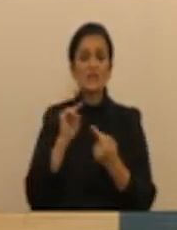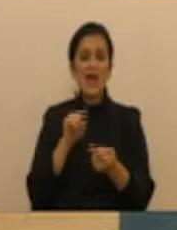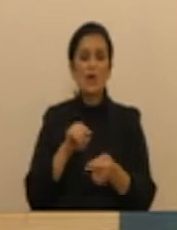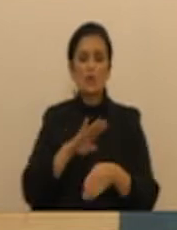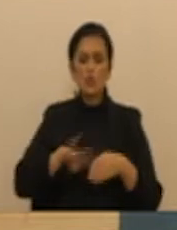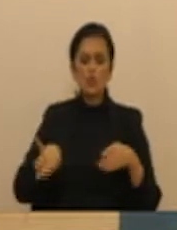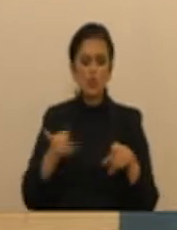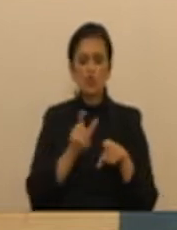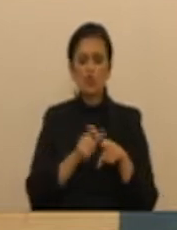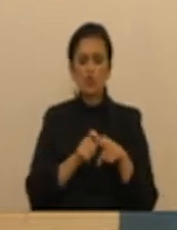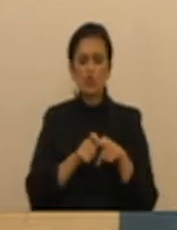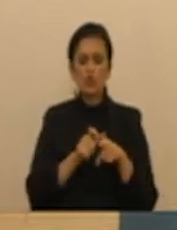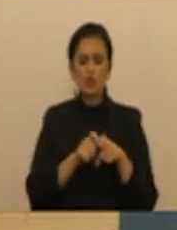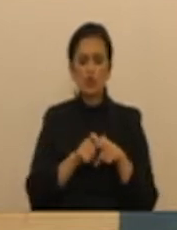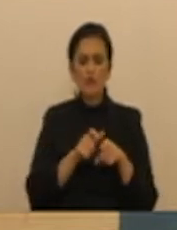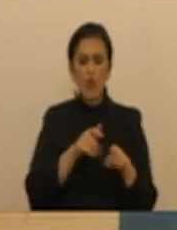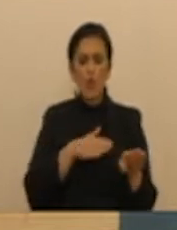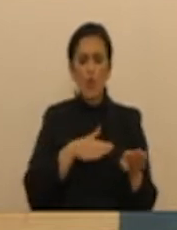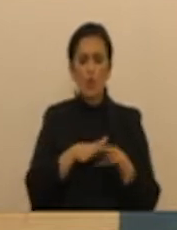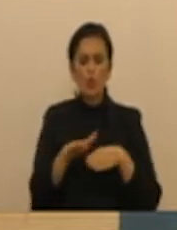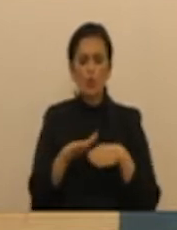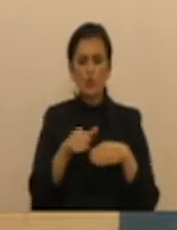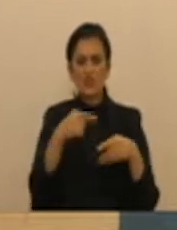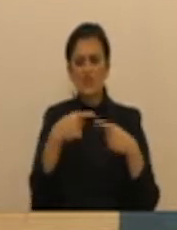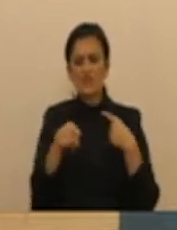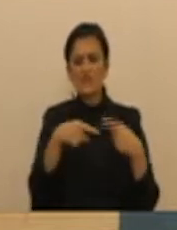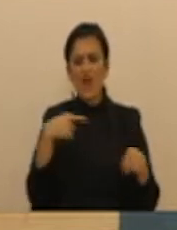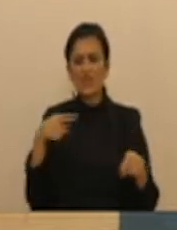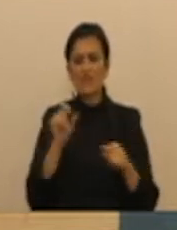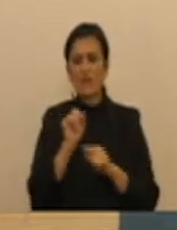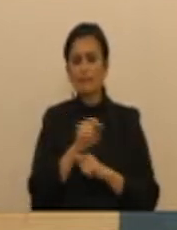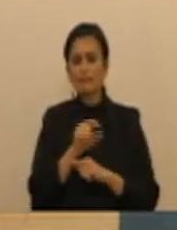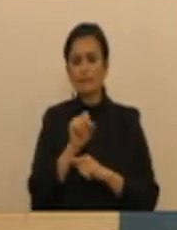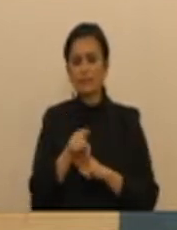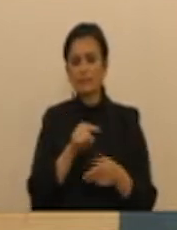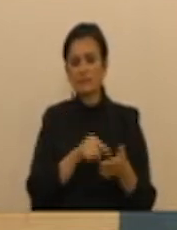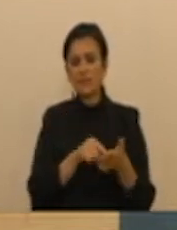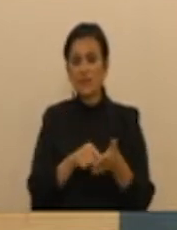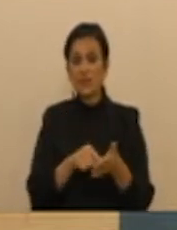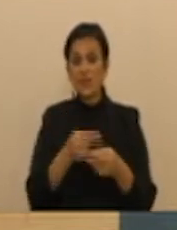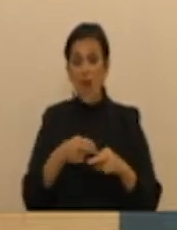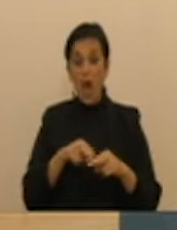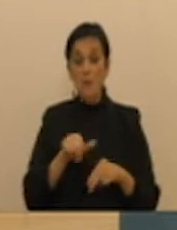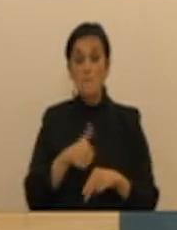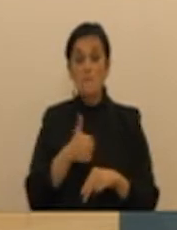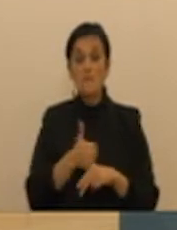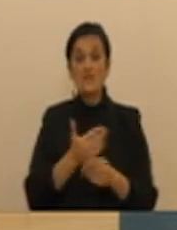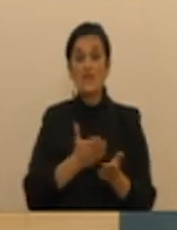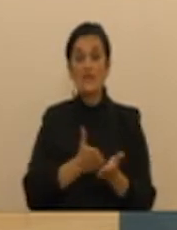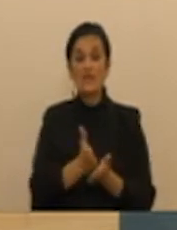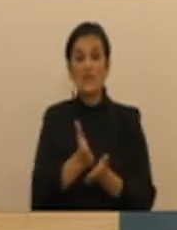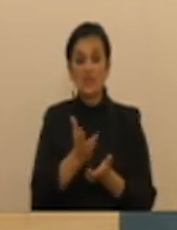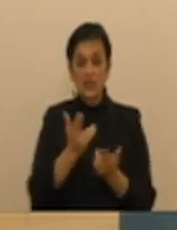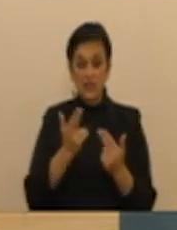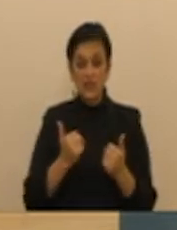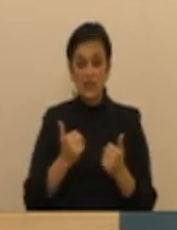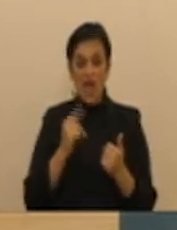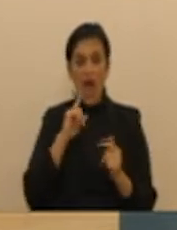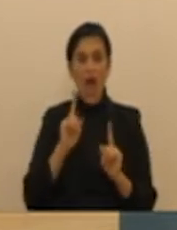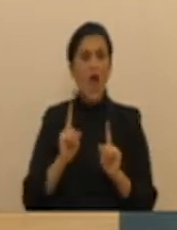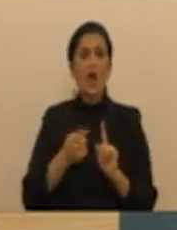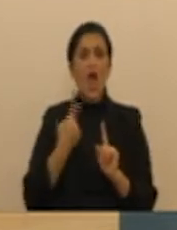უსიტყვოდ უსრულებდნენ მათ სხვადასხვა მითითებებს და ამ პრივილეგიებს და